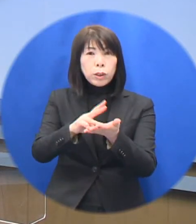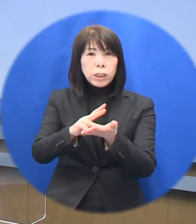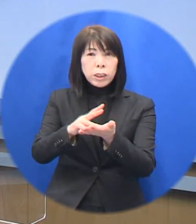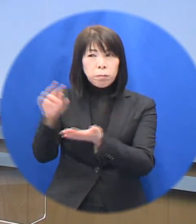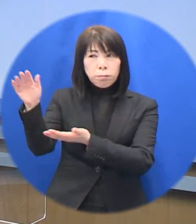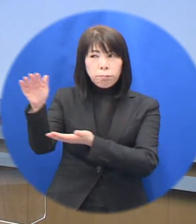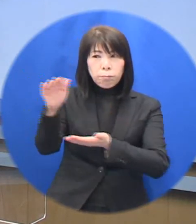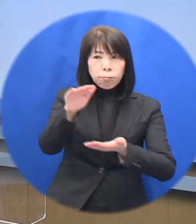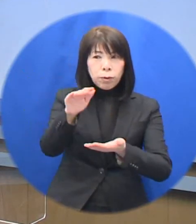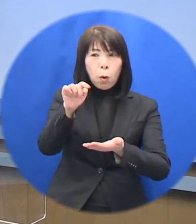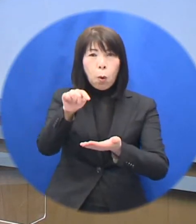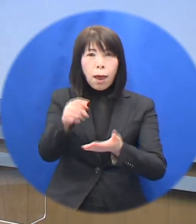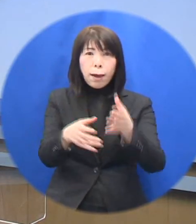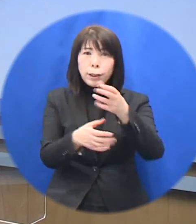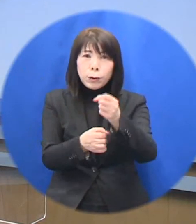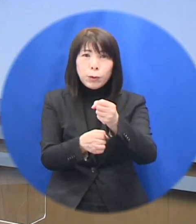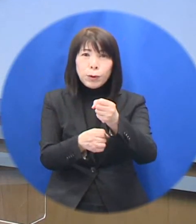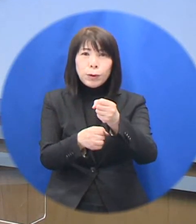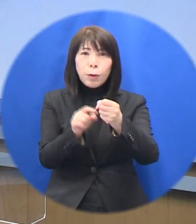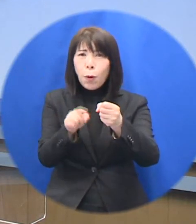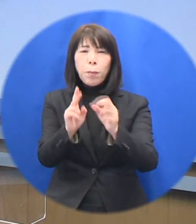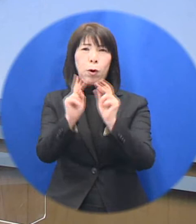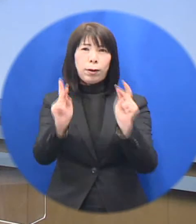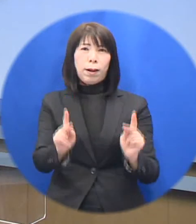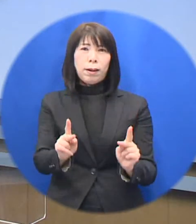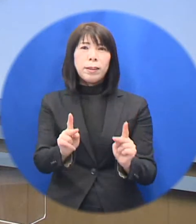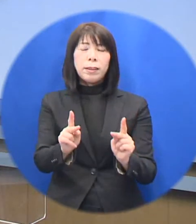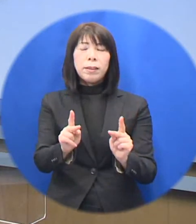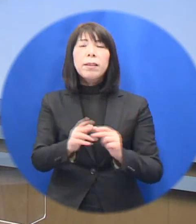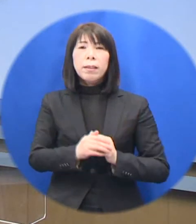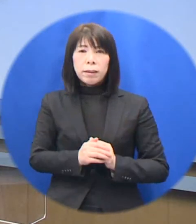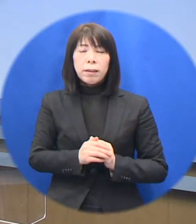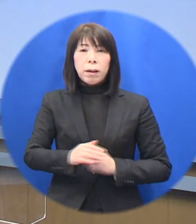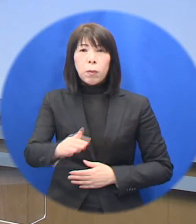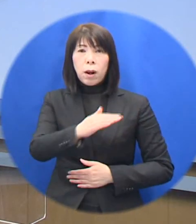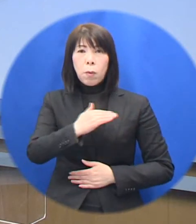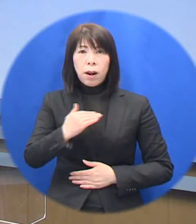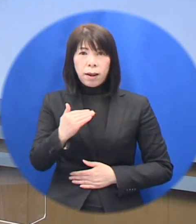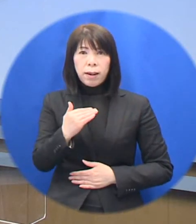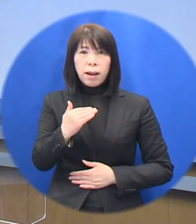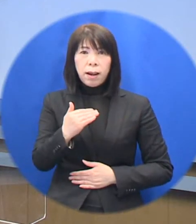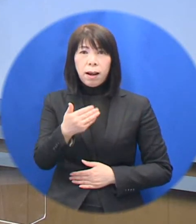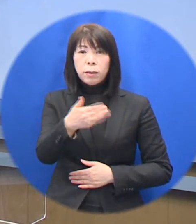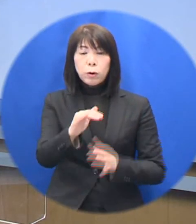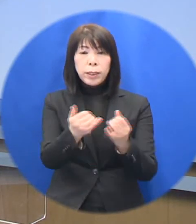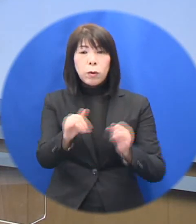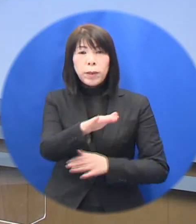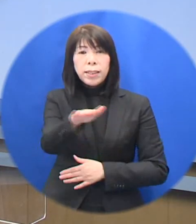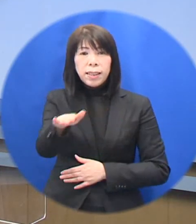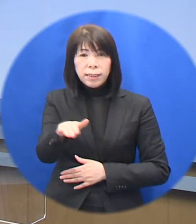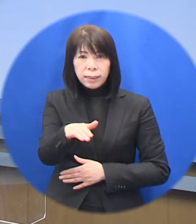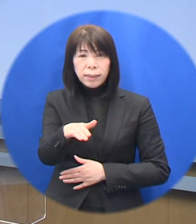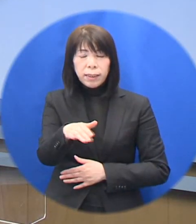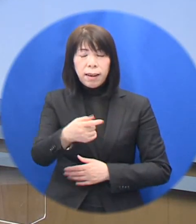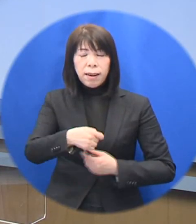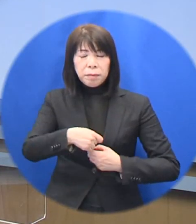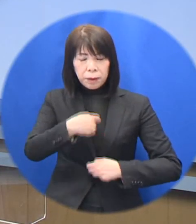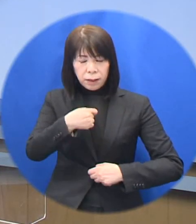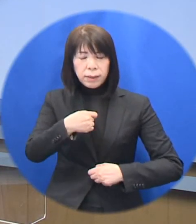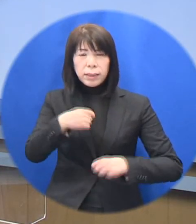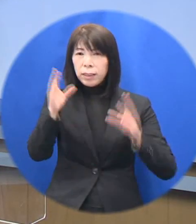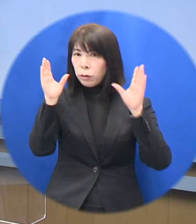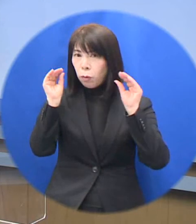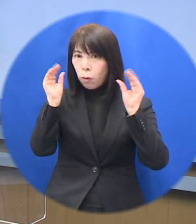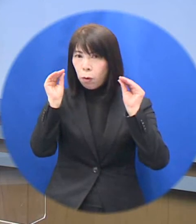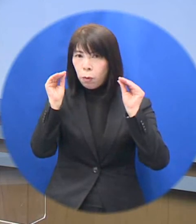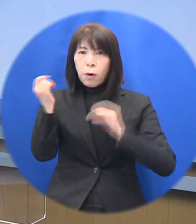きな課題だと思いますけれども、はい、そうですね、まあ、そういったことも含めてですね、我々がその区民の方々にですね正確な情報を、まあ、素